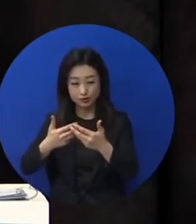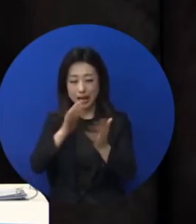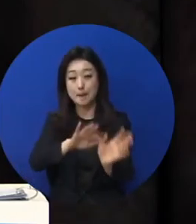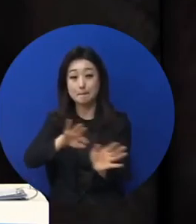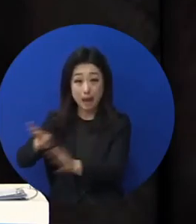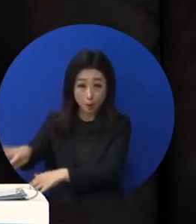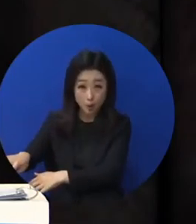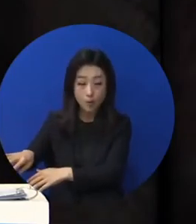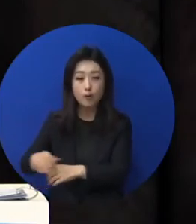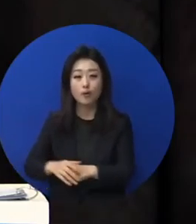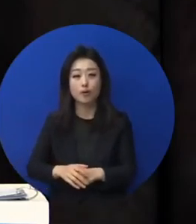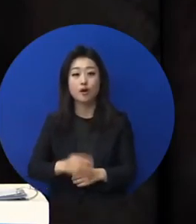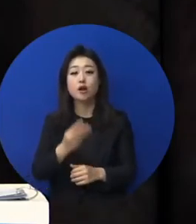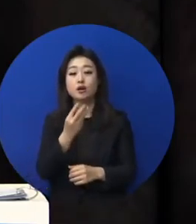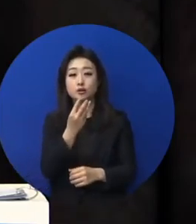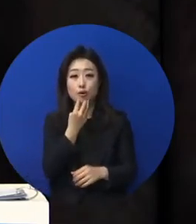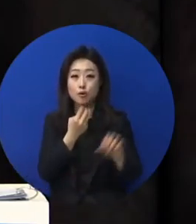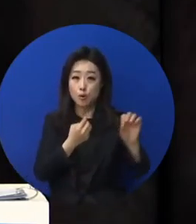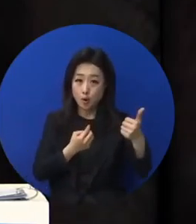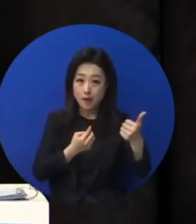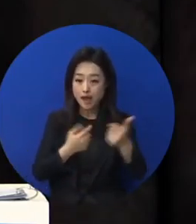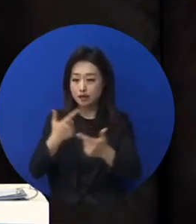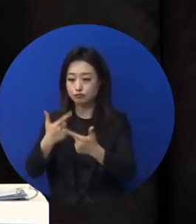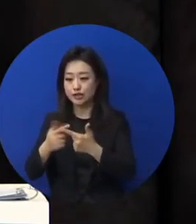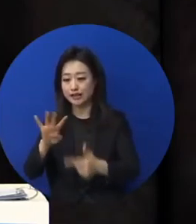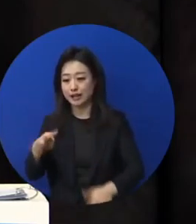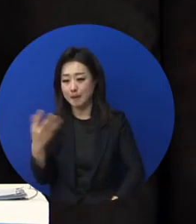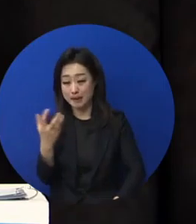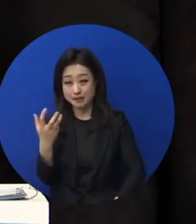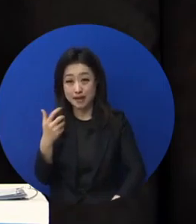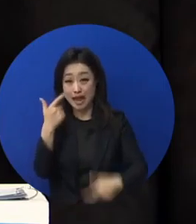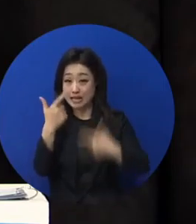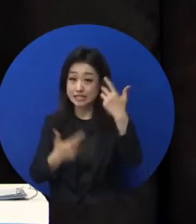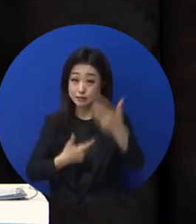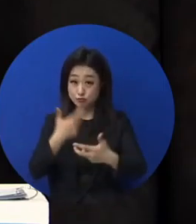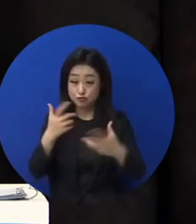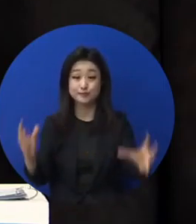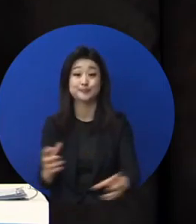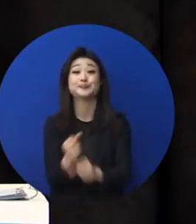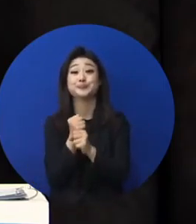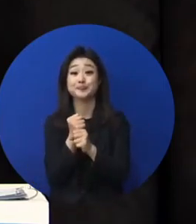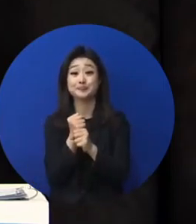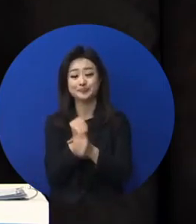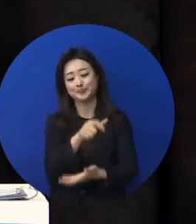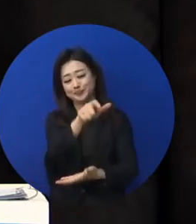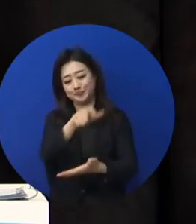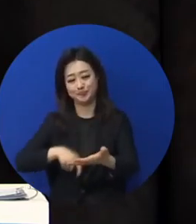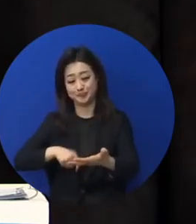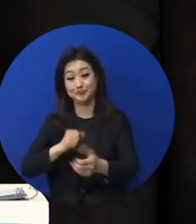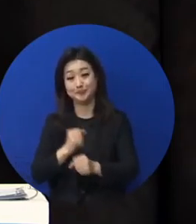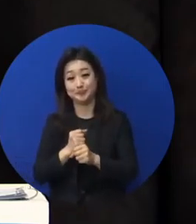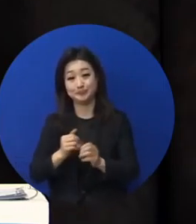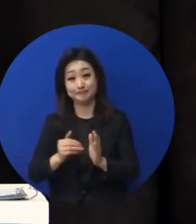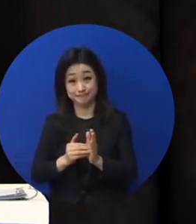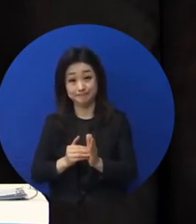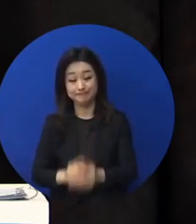내용을 제외하고요. 서울은 500개, 부산은 480개의 질문을 국민 질문 리스트를